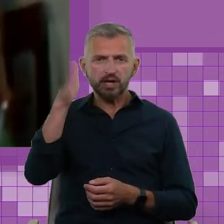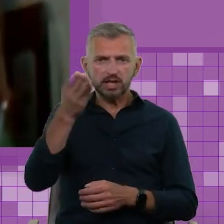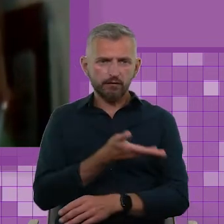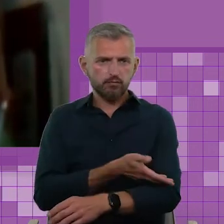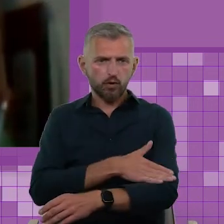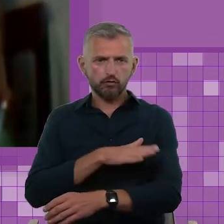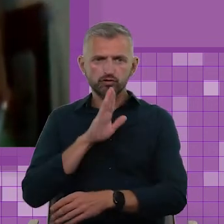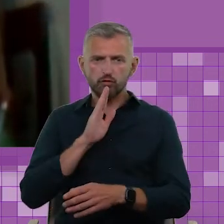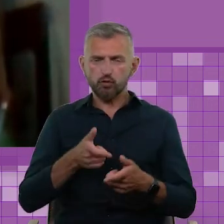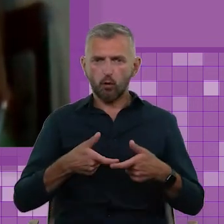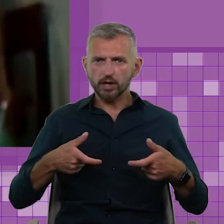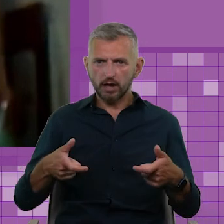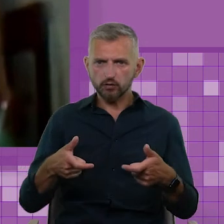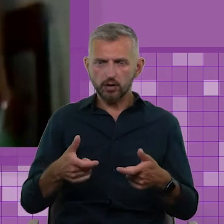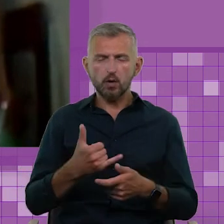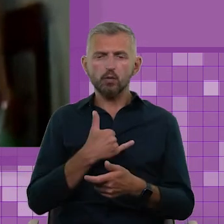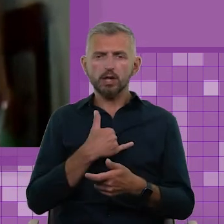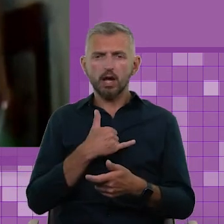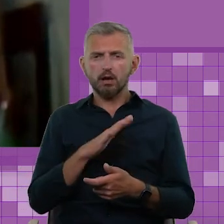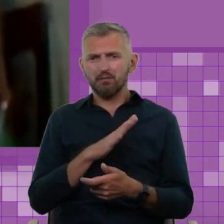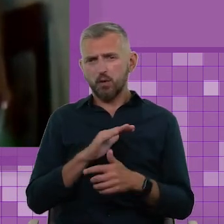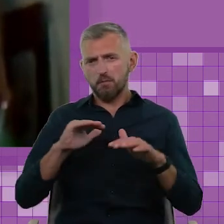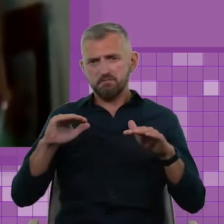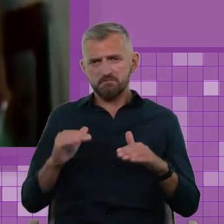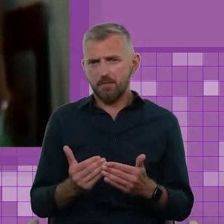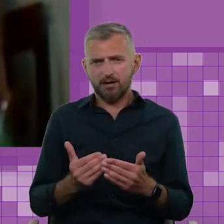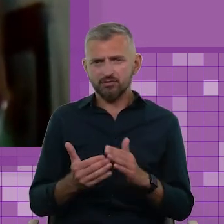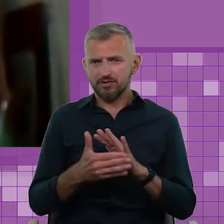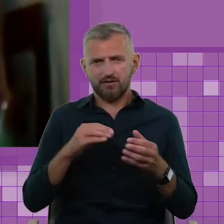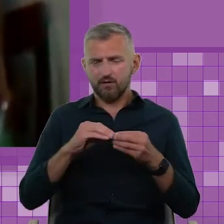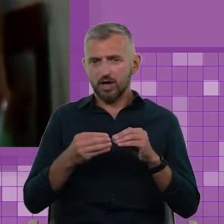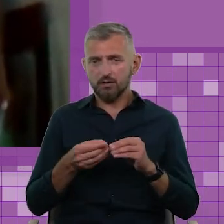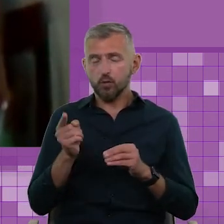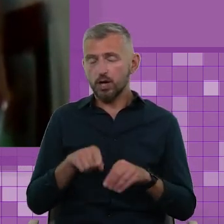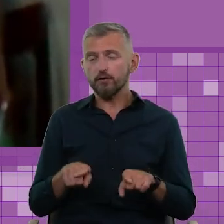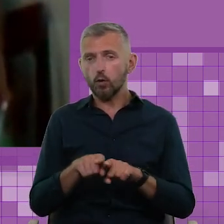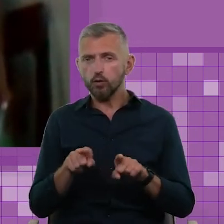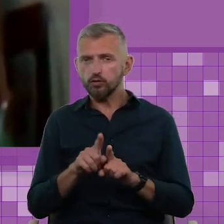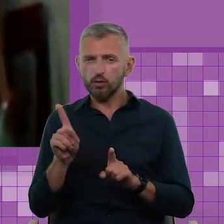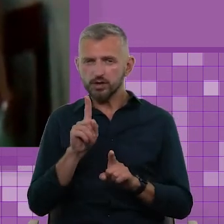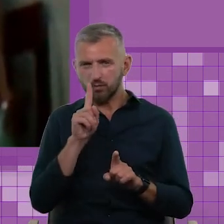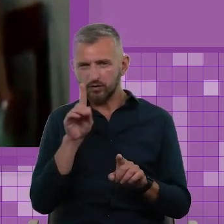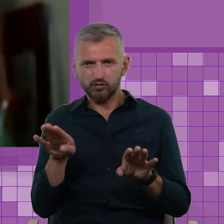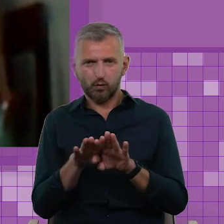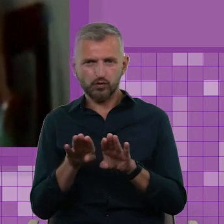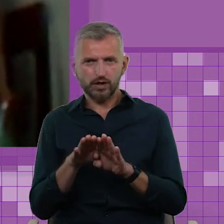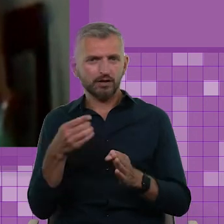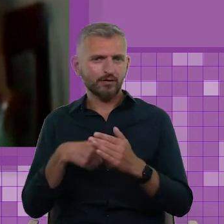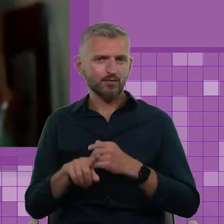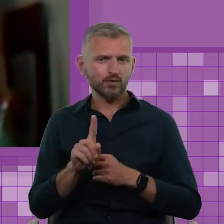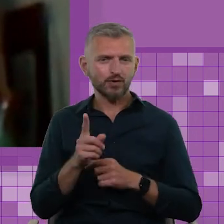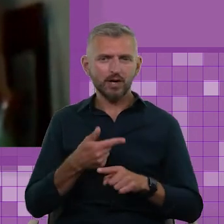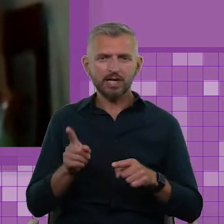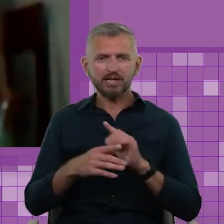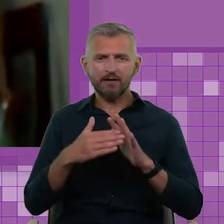польського жіночого конгресу, у нас був значно менший виклик, проте все одно чимось він схожий, тому що